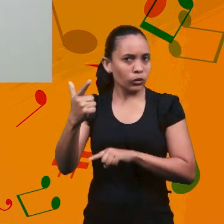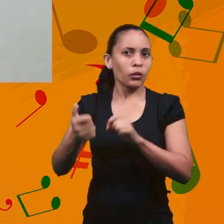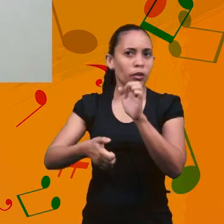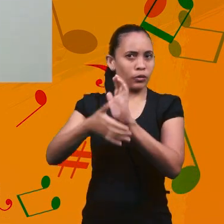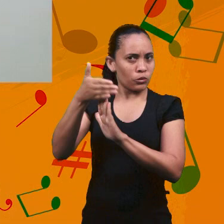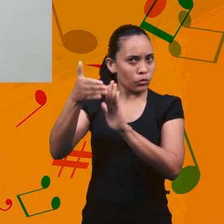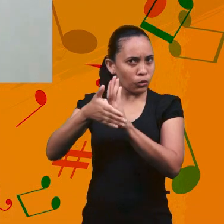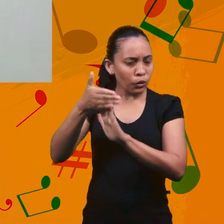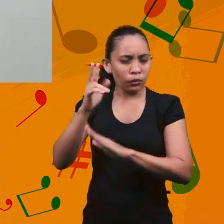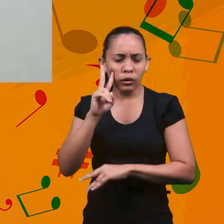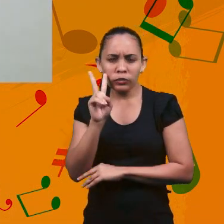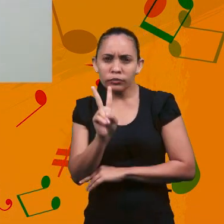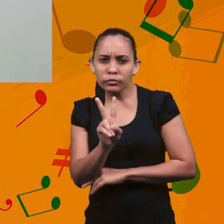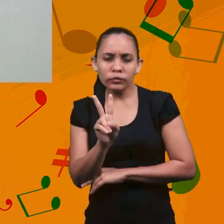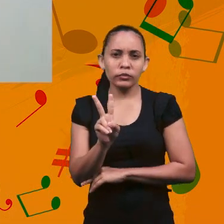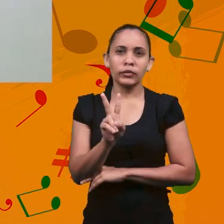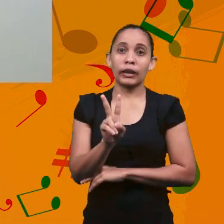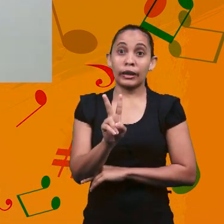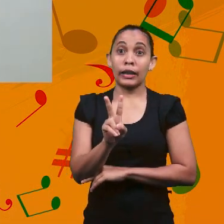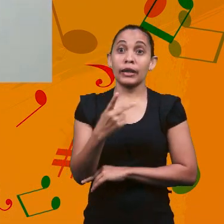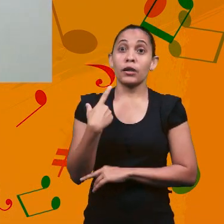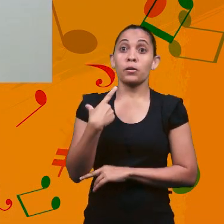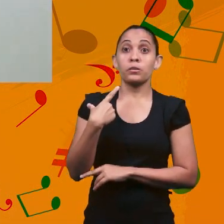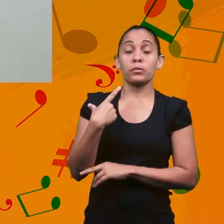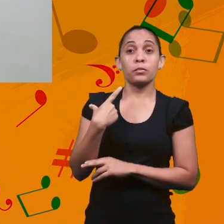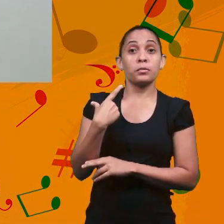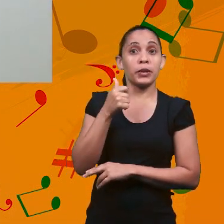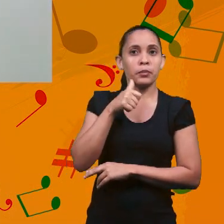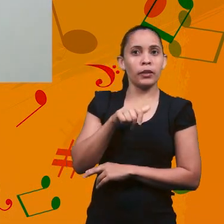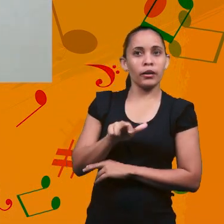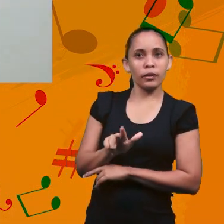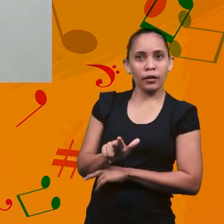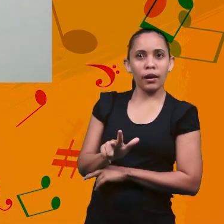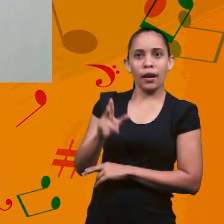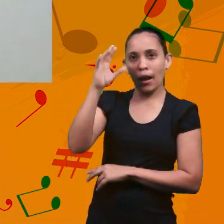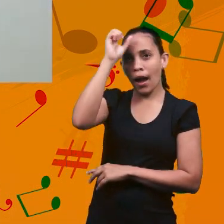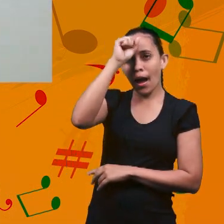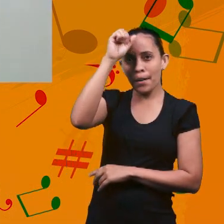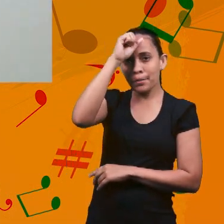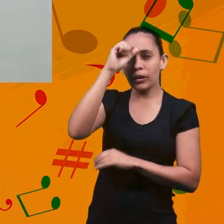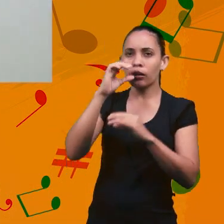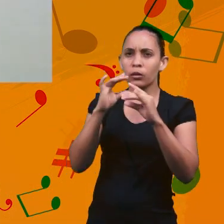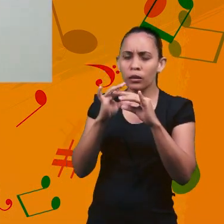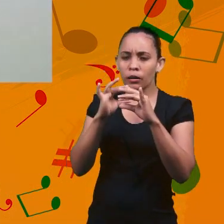éternel et le volet Parfaite Louange.